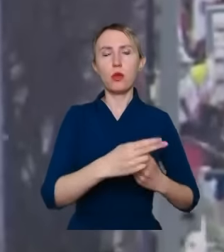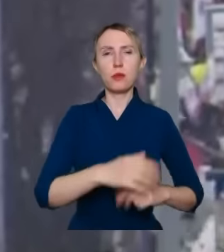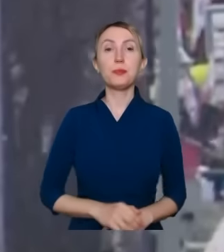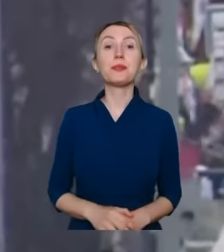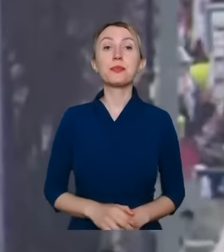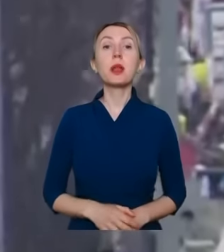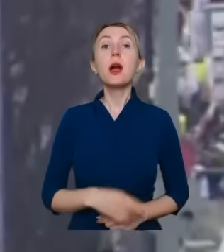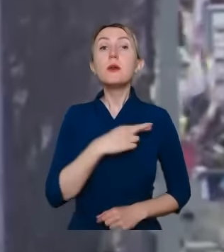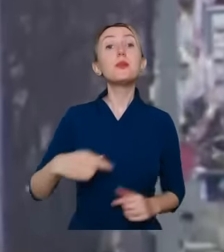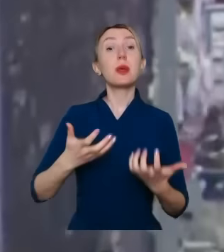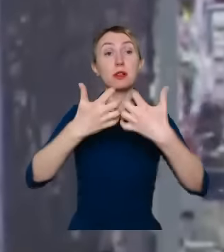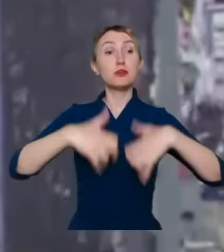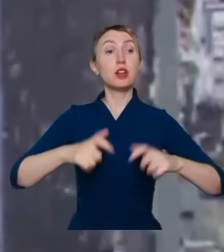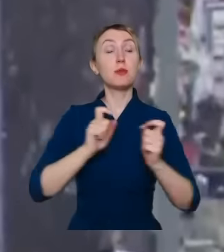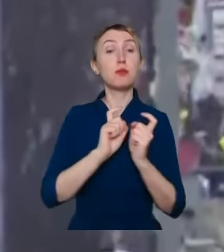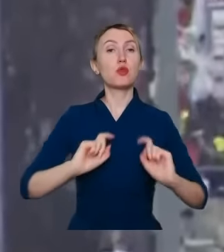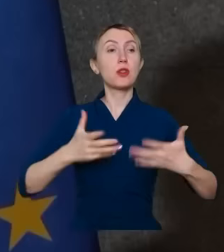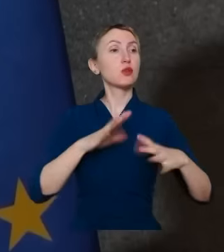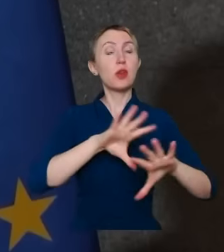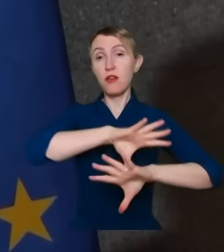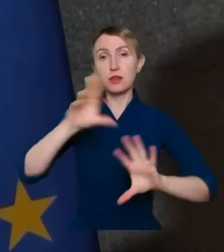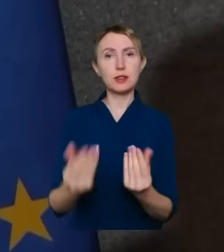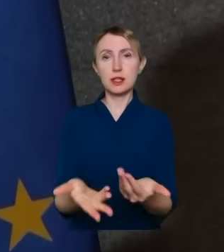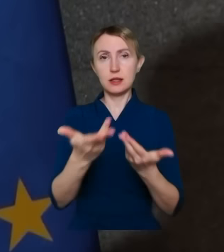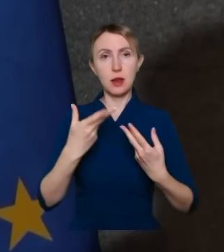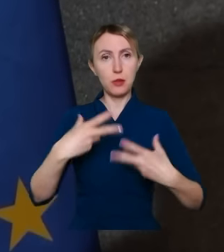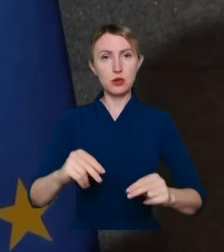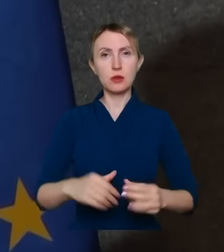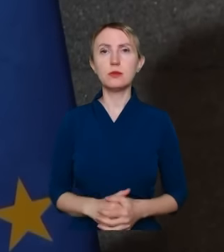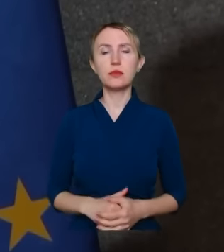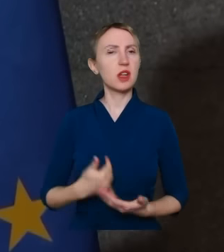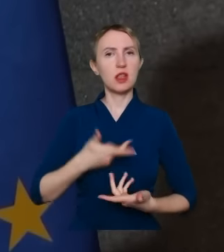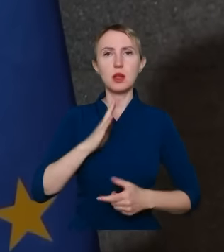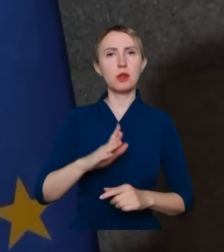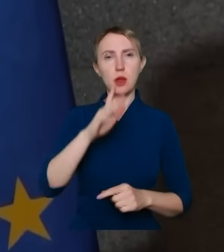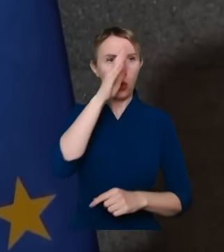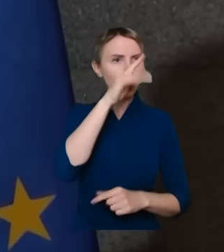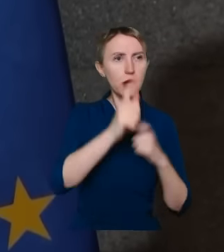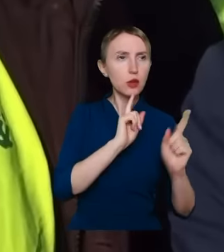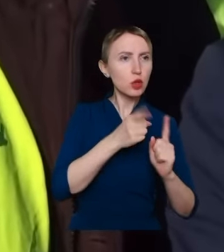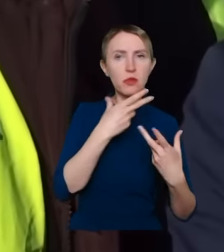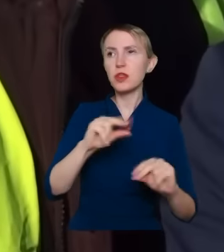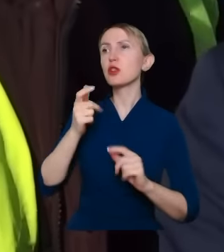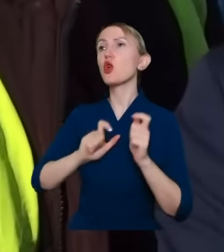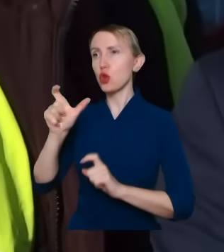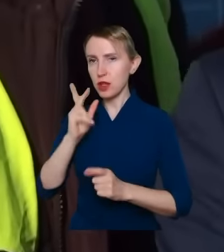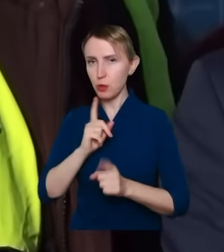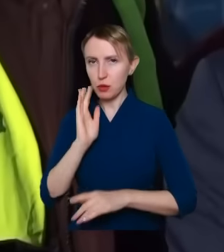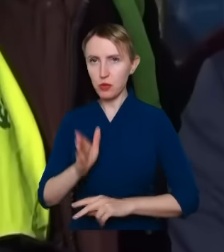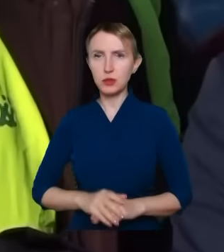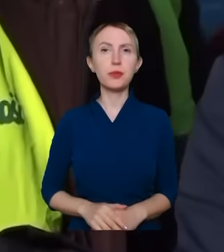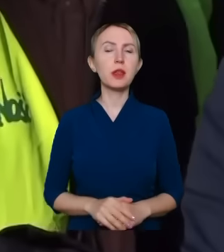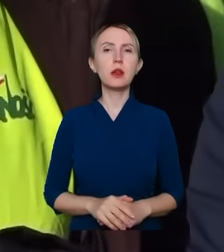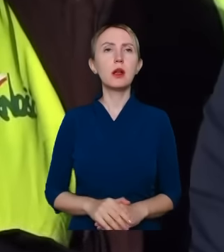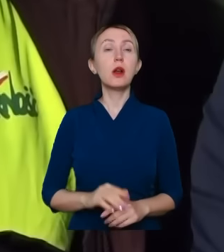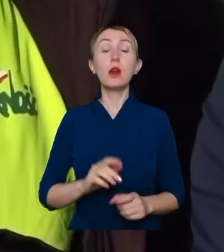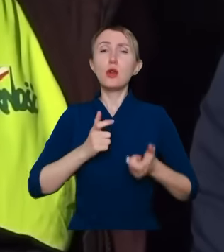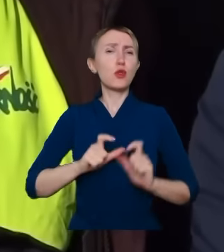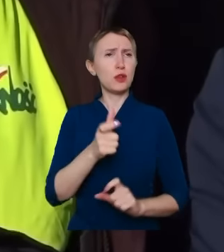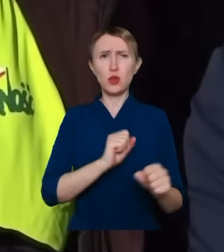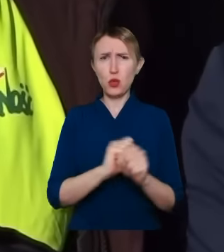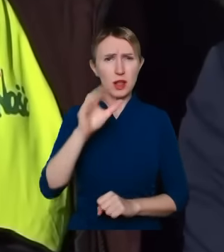protestujących i nie ze wszystkimi usiądzie do stołu ja nie będę rozmawiał z chuliganami tylko będę rozmawia z rolnikami rolnicy nie są chuligani rolnicy przyjechali